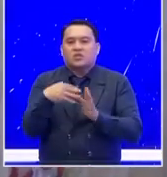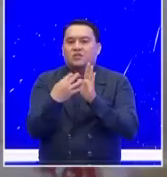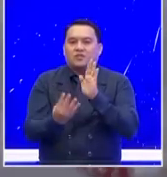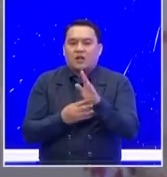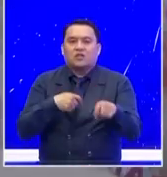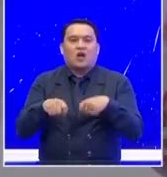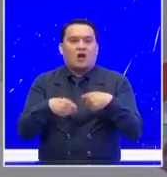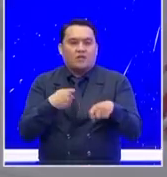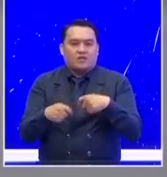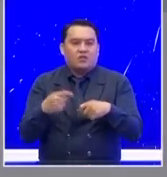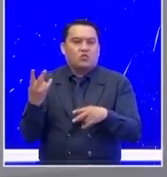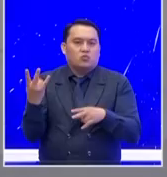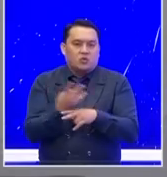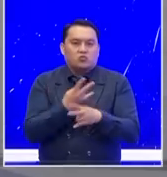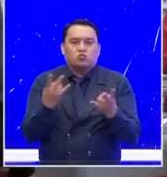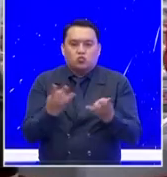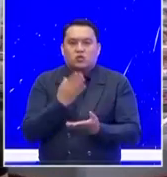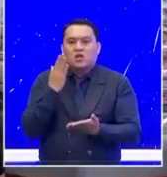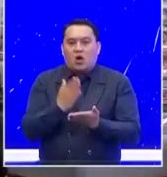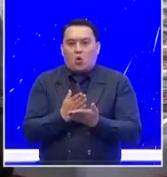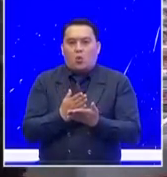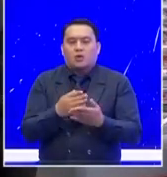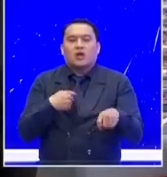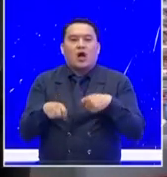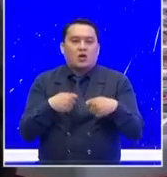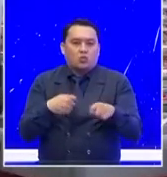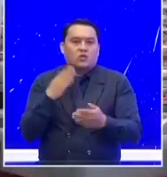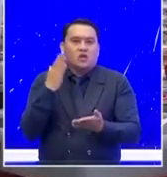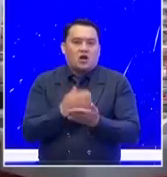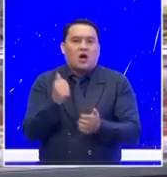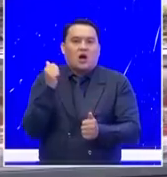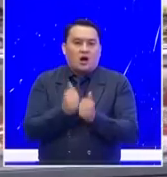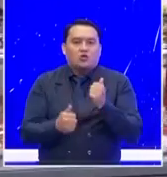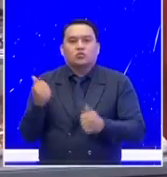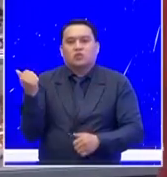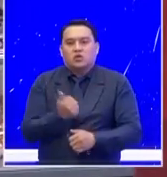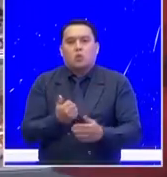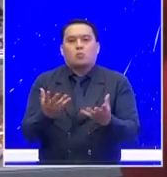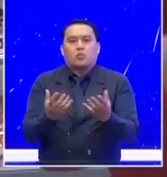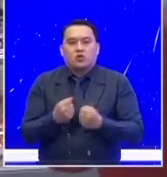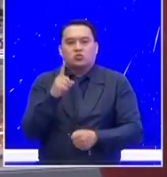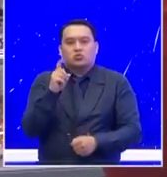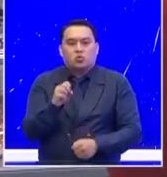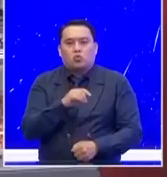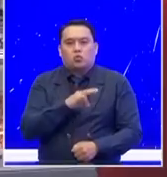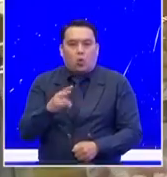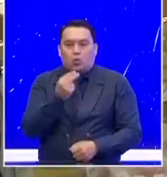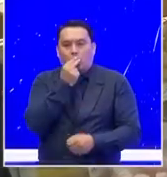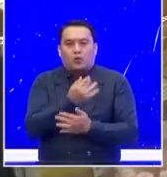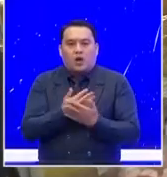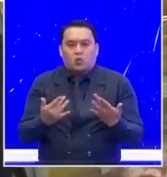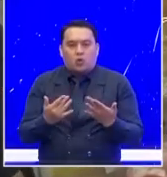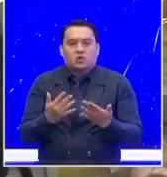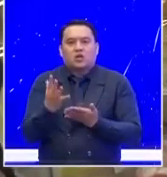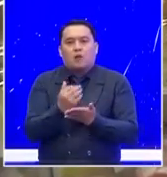19 видов товаров первой необходимости. К тому же крупные торговые сети каждую неделю получают порядка 100 тонн продуктов. Также